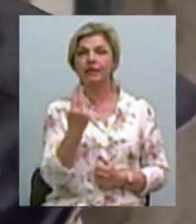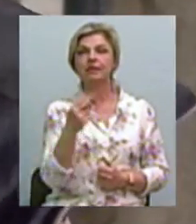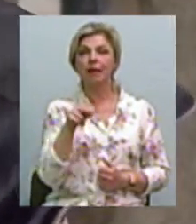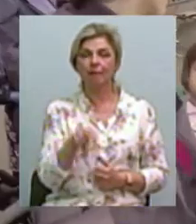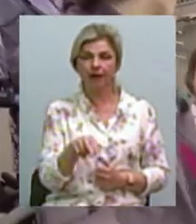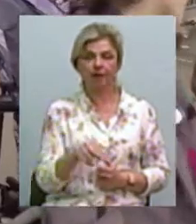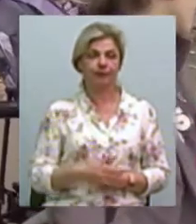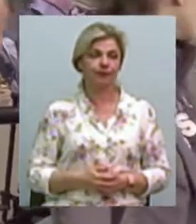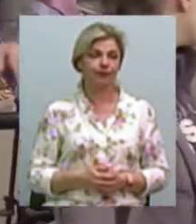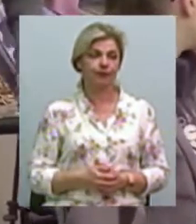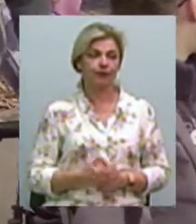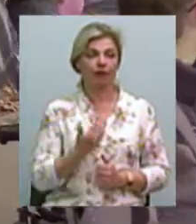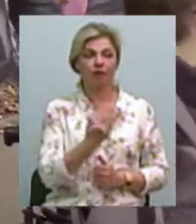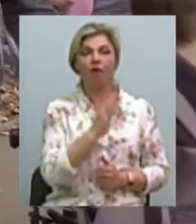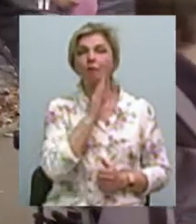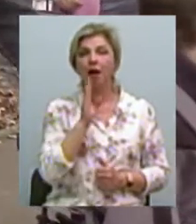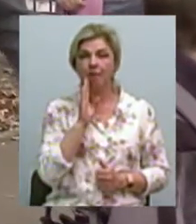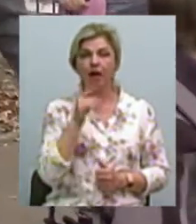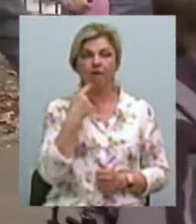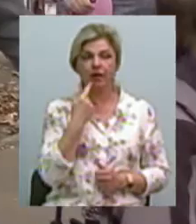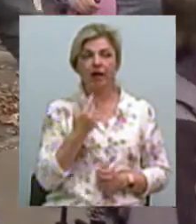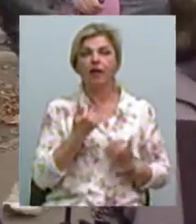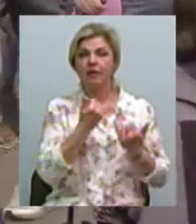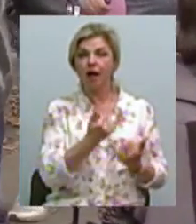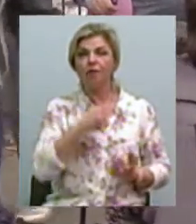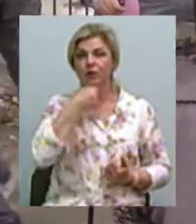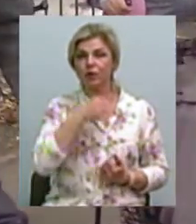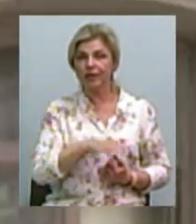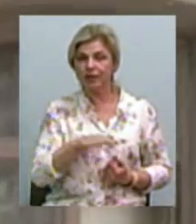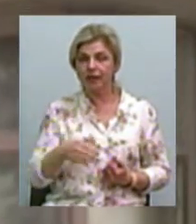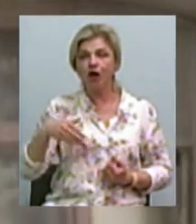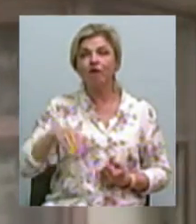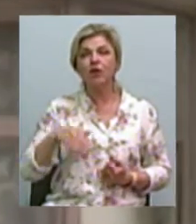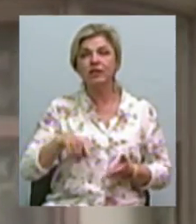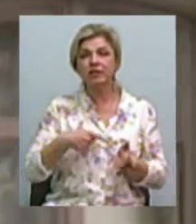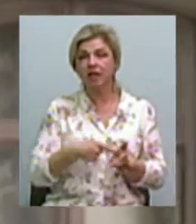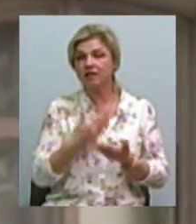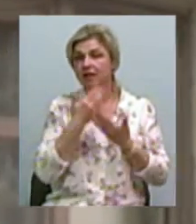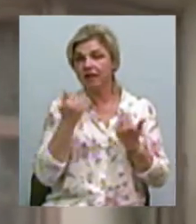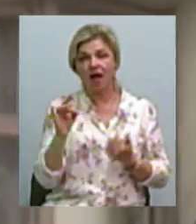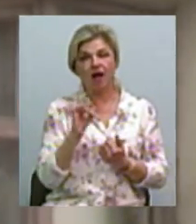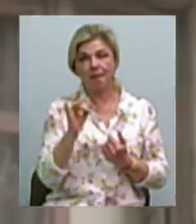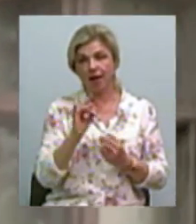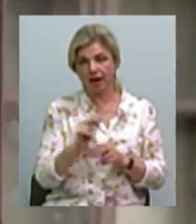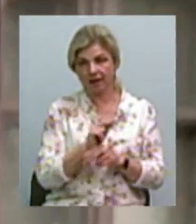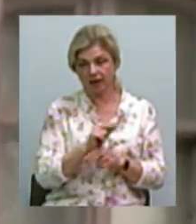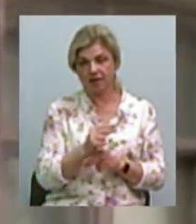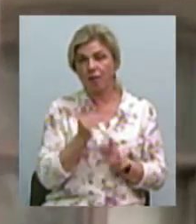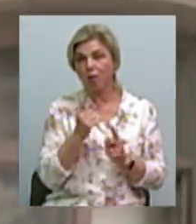пластичною диплегією. Її мати Тетяна каже, що для дорослих дітей у Вознесенську не надають реабілітаційних послуг через